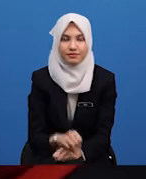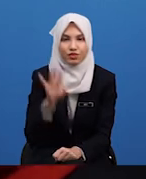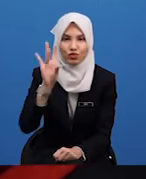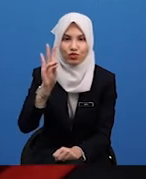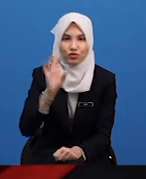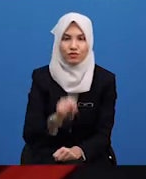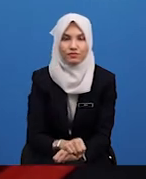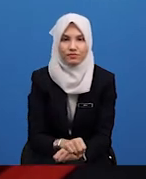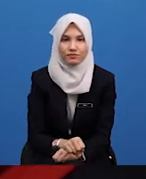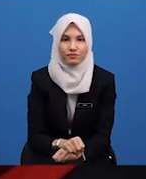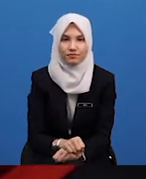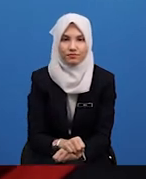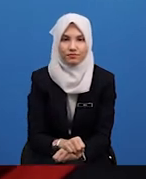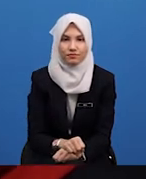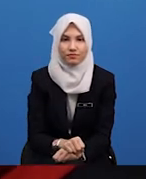ketujuh.